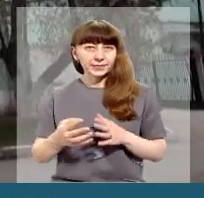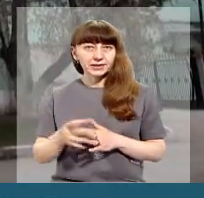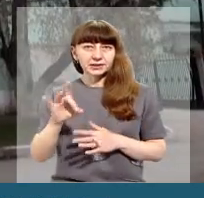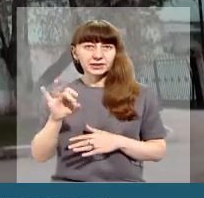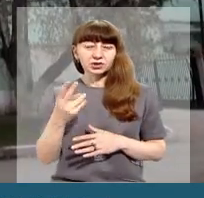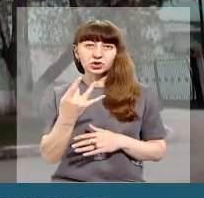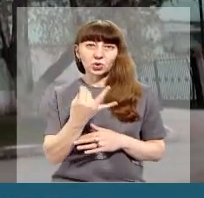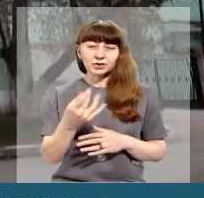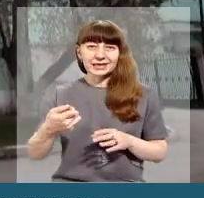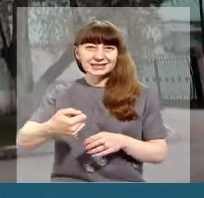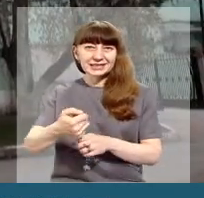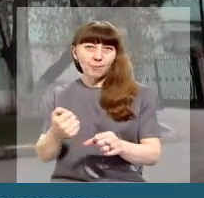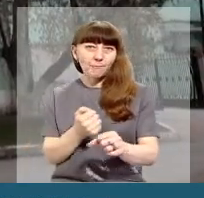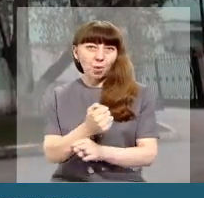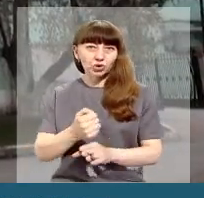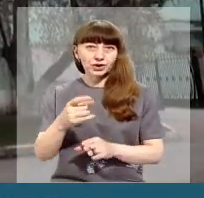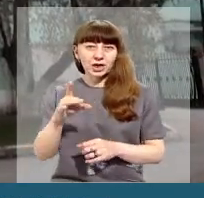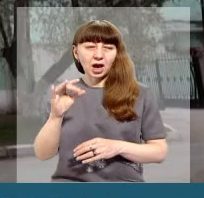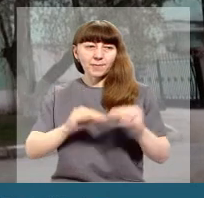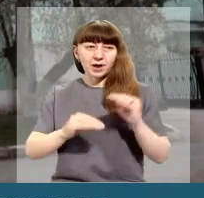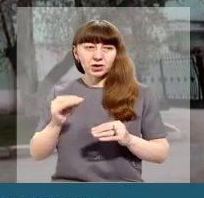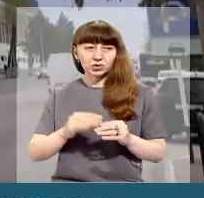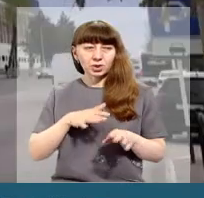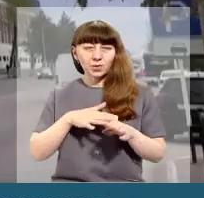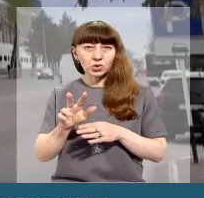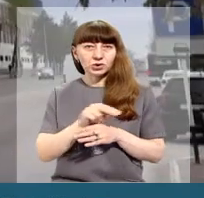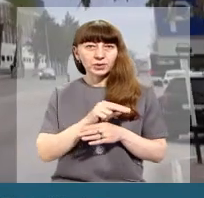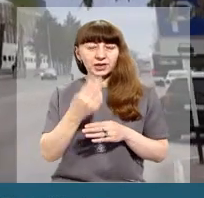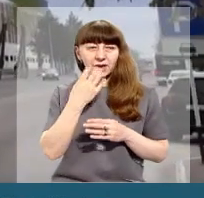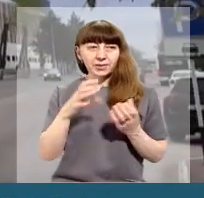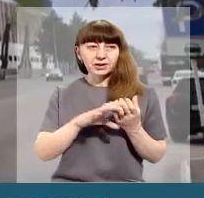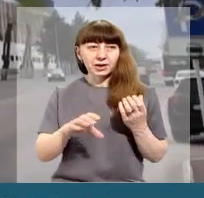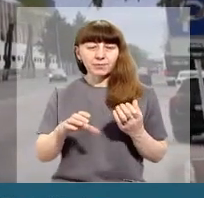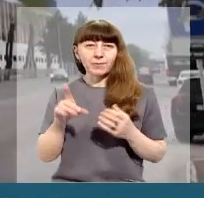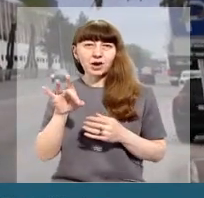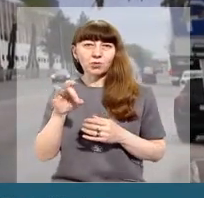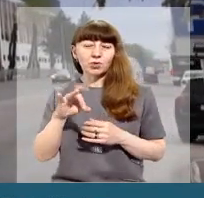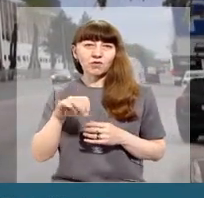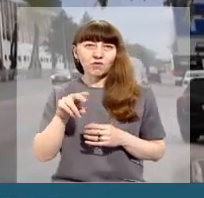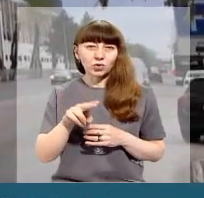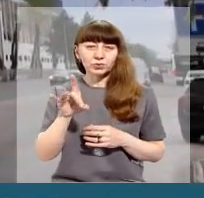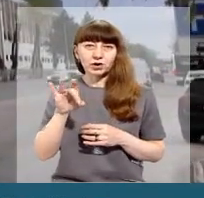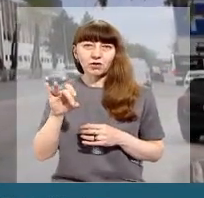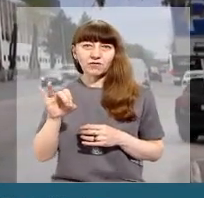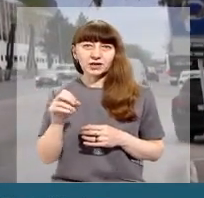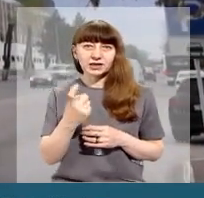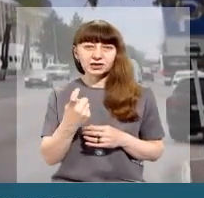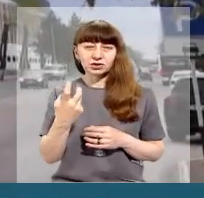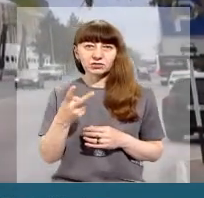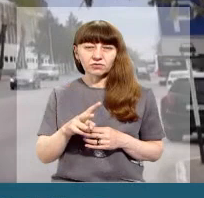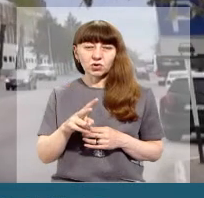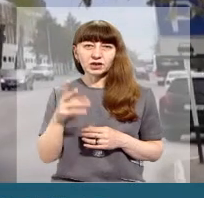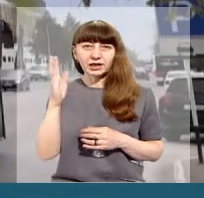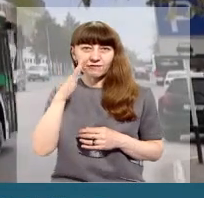секционной запорной арматуры. Также реконструкция и капитальный ремонт тепловых сетей, 2 паропроводов, 2 паровых и еще 2